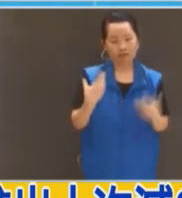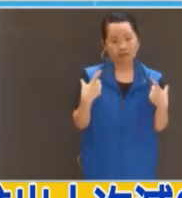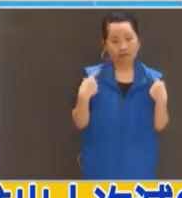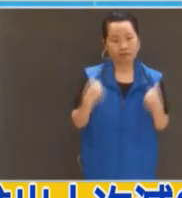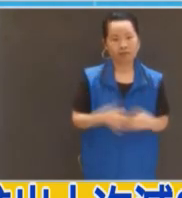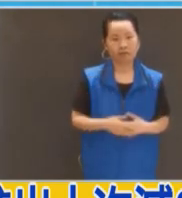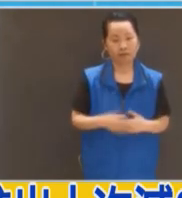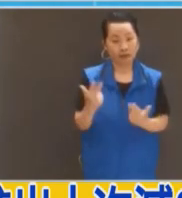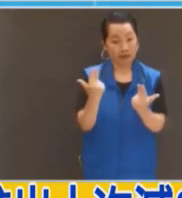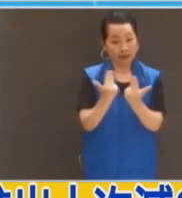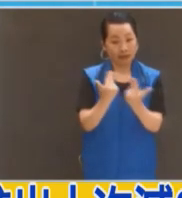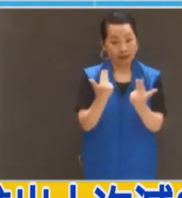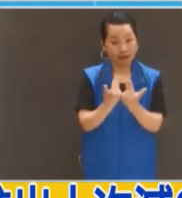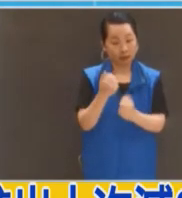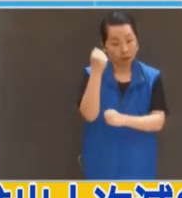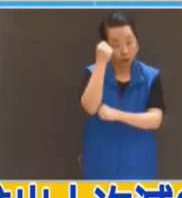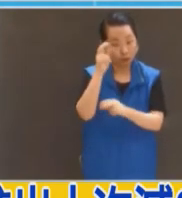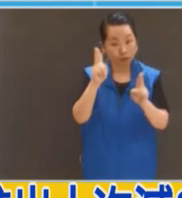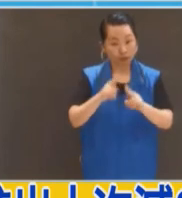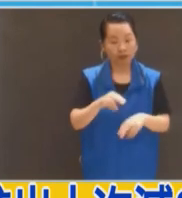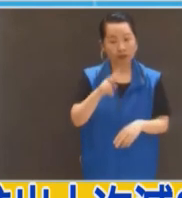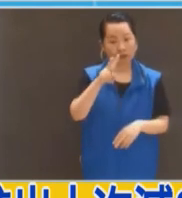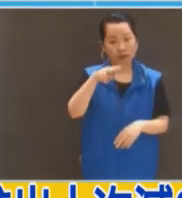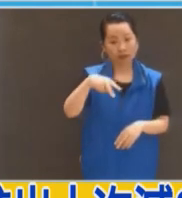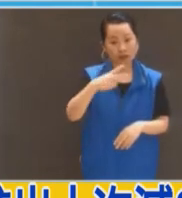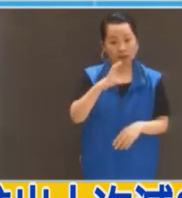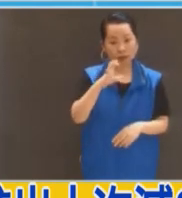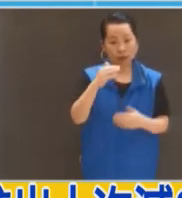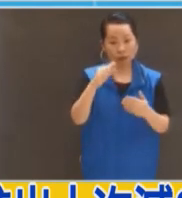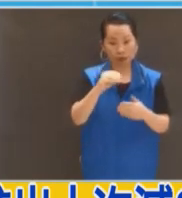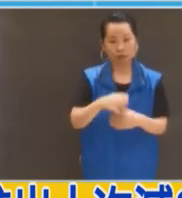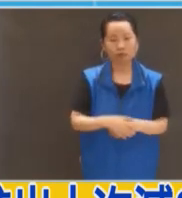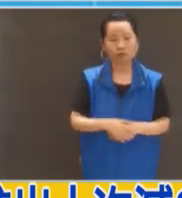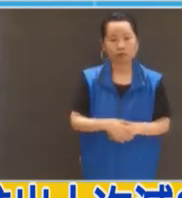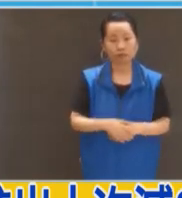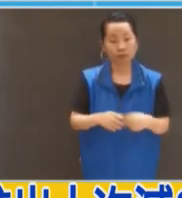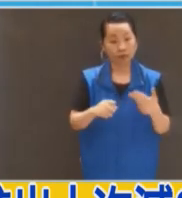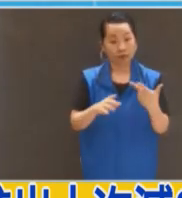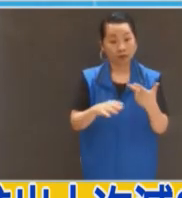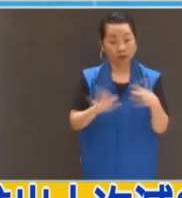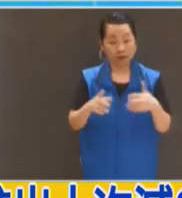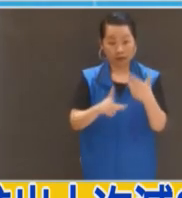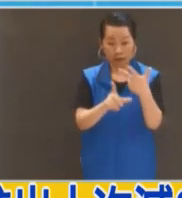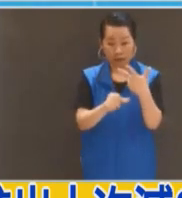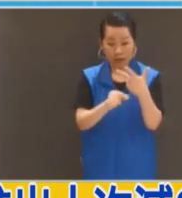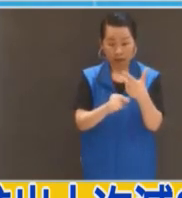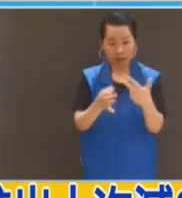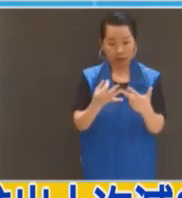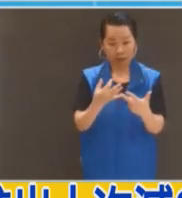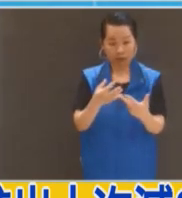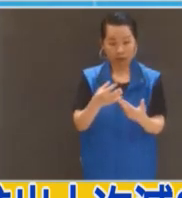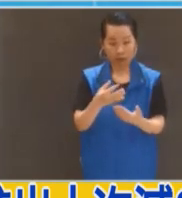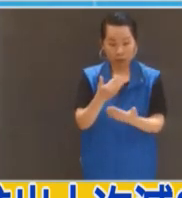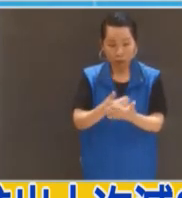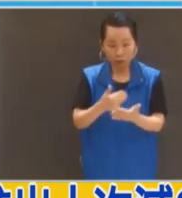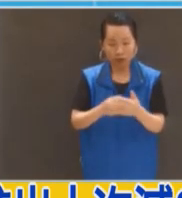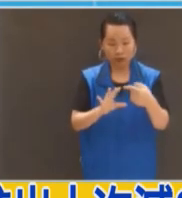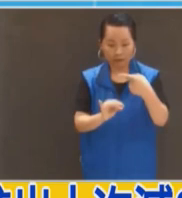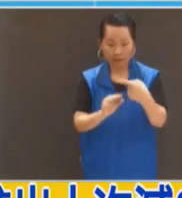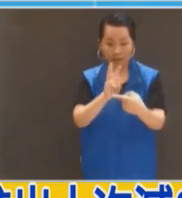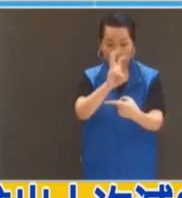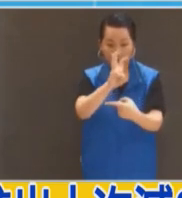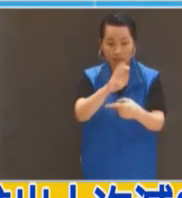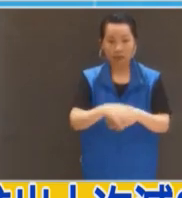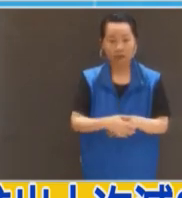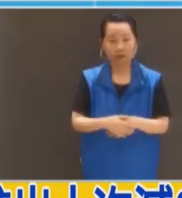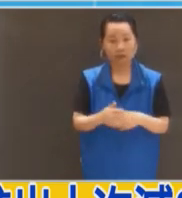电里面大概有249万户，5到7月的电费最高要减收30%，我们